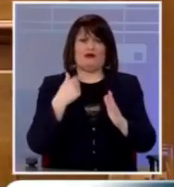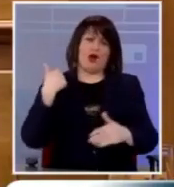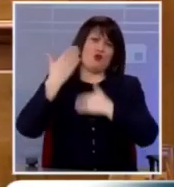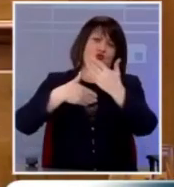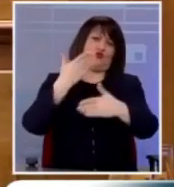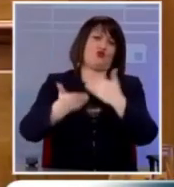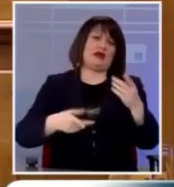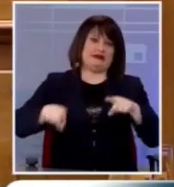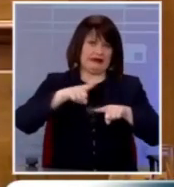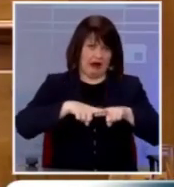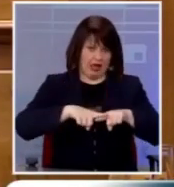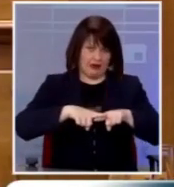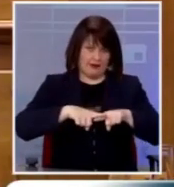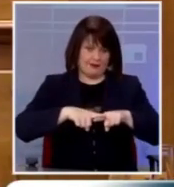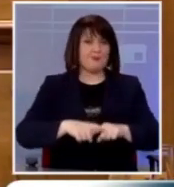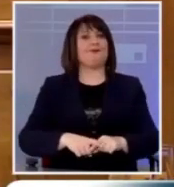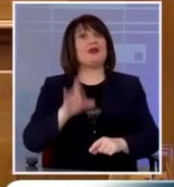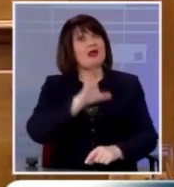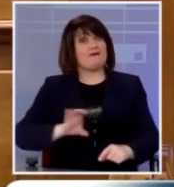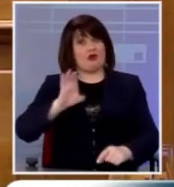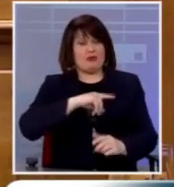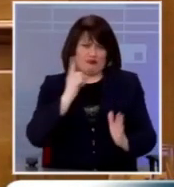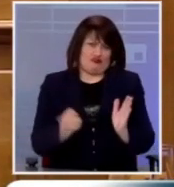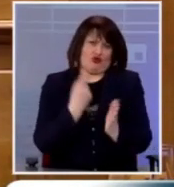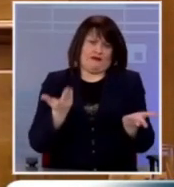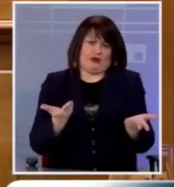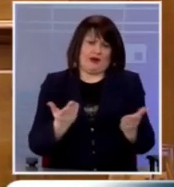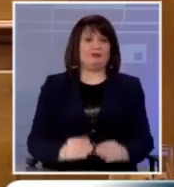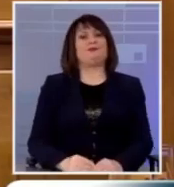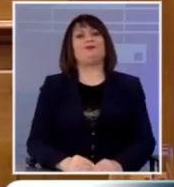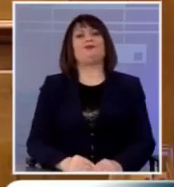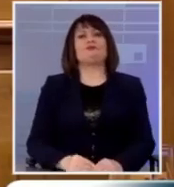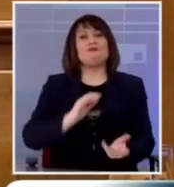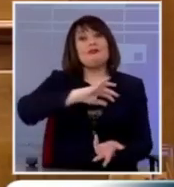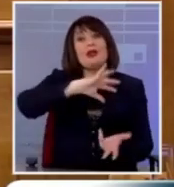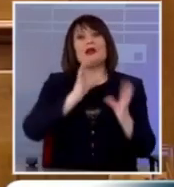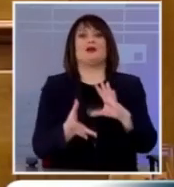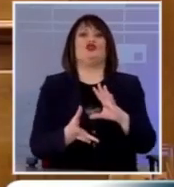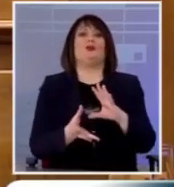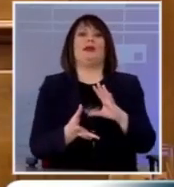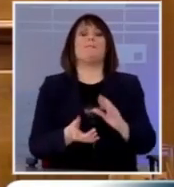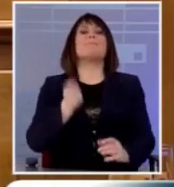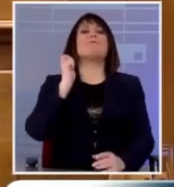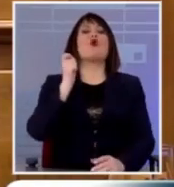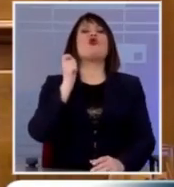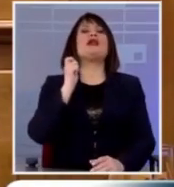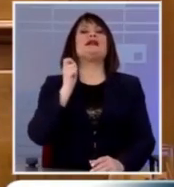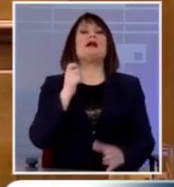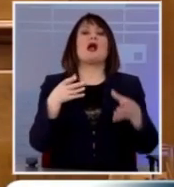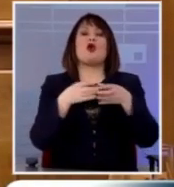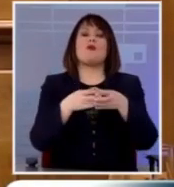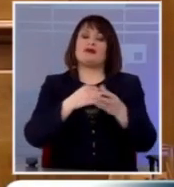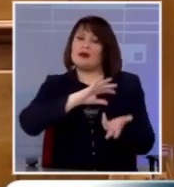γεγονότα στη χώρα μας, αλλά και την Ευρώπη. Υπήρξε μια ανατροπή πολιτικών συσχετισμών